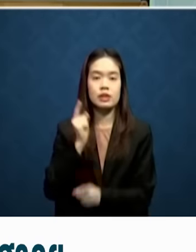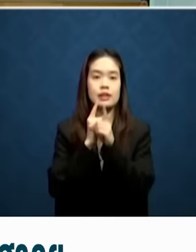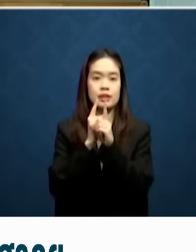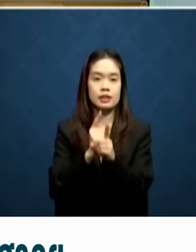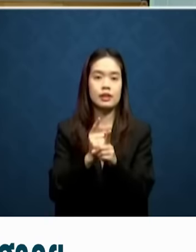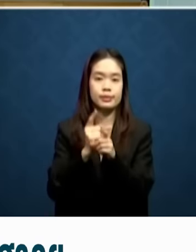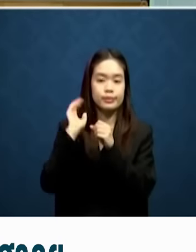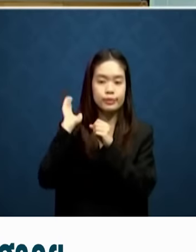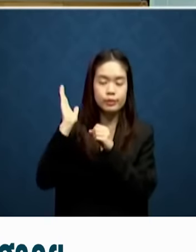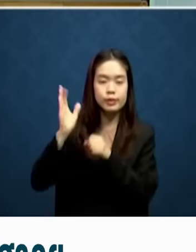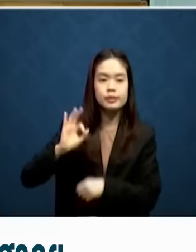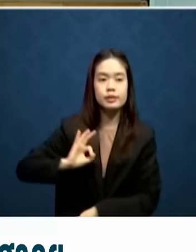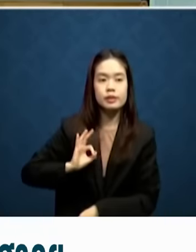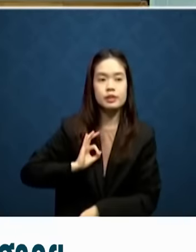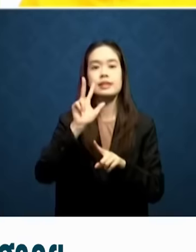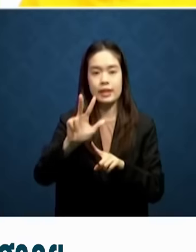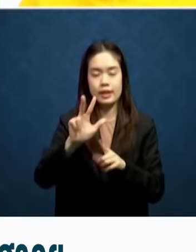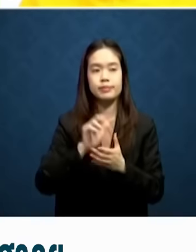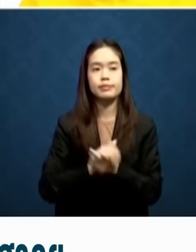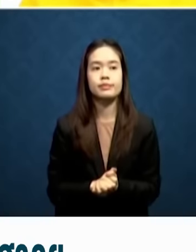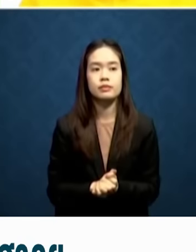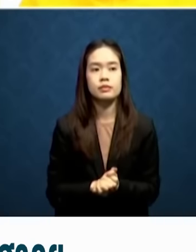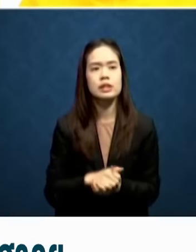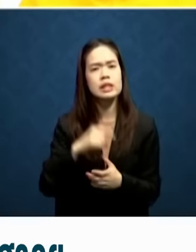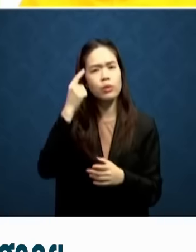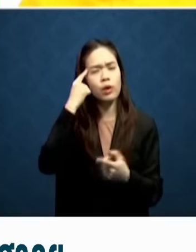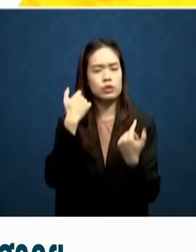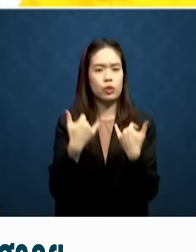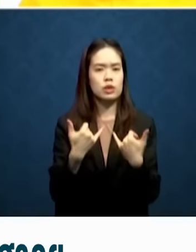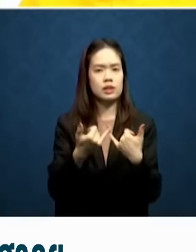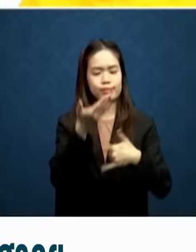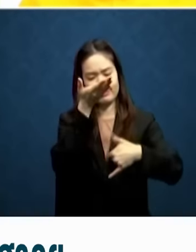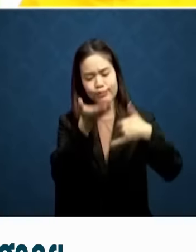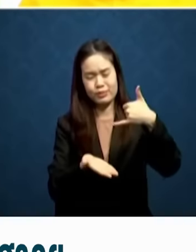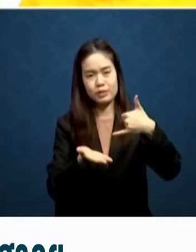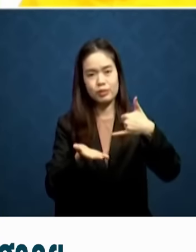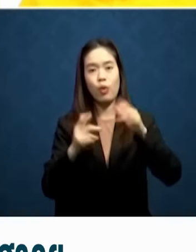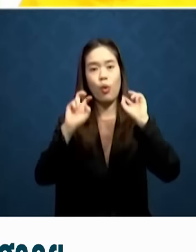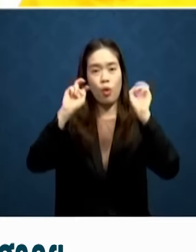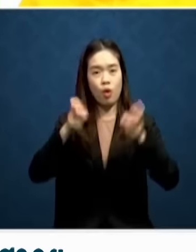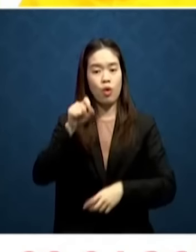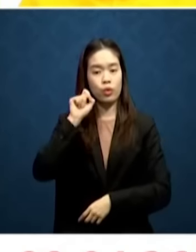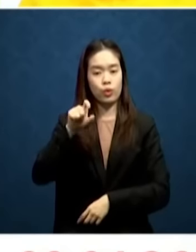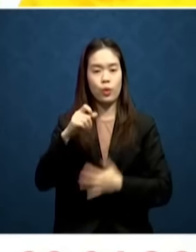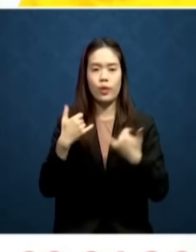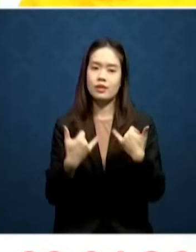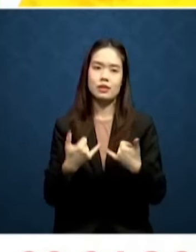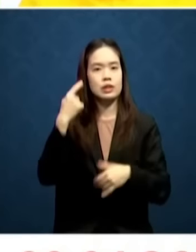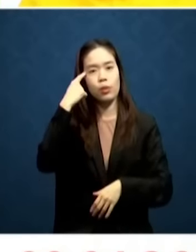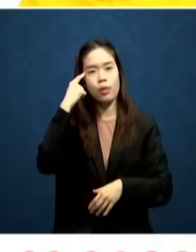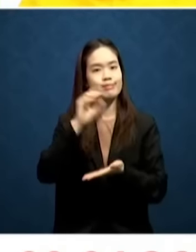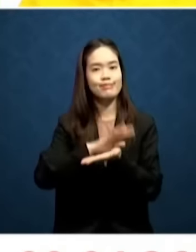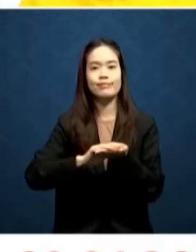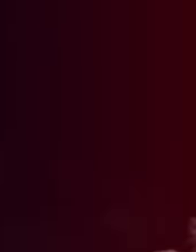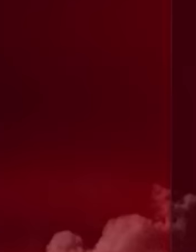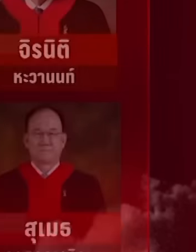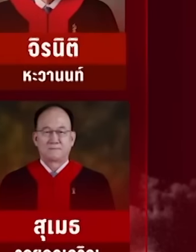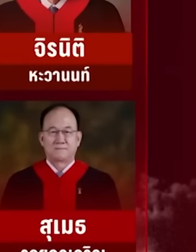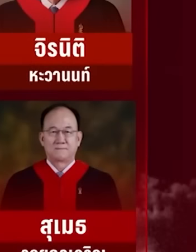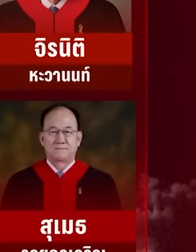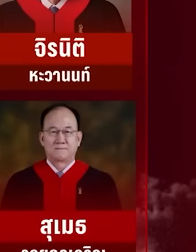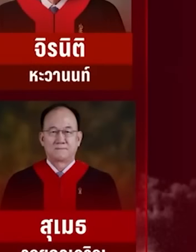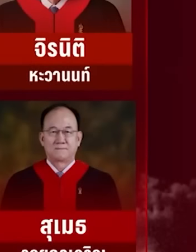องที่ถูกยุบนะคะรวมถึงการที่ศาลรัฐธรรมนูญเองมีอำนาจพิจารณาถอดถอนบุคคลทางการเมืองออกจากตำแหน่งจนถูกสาธารณช